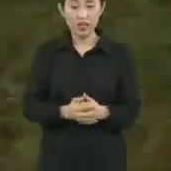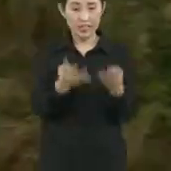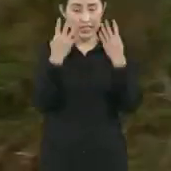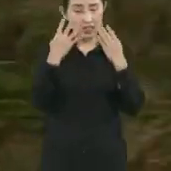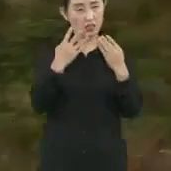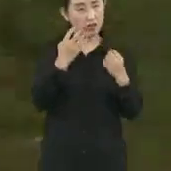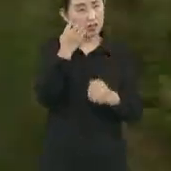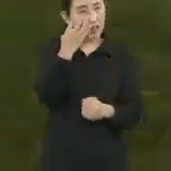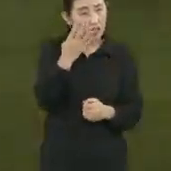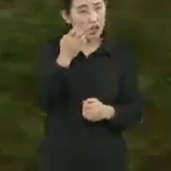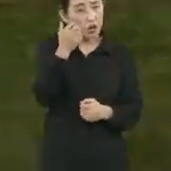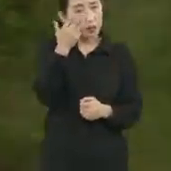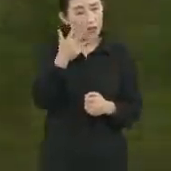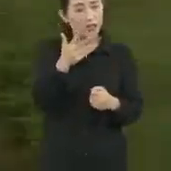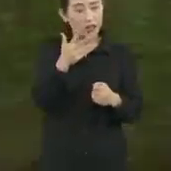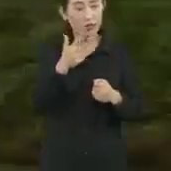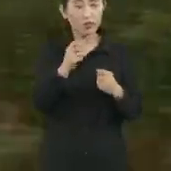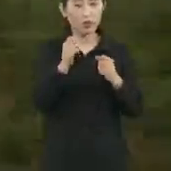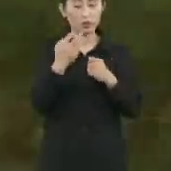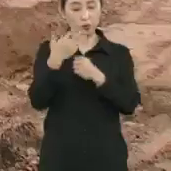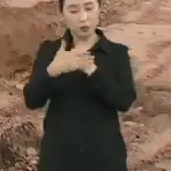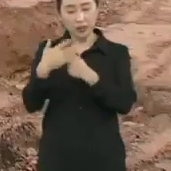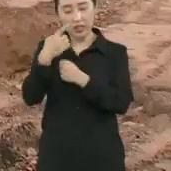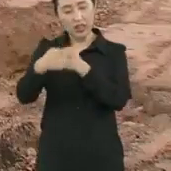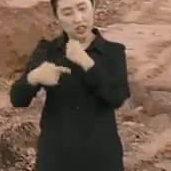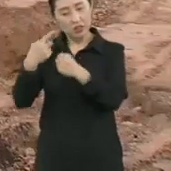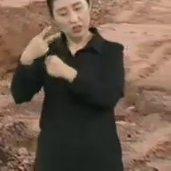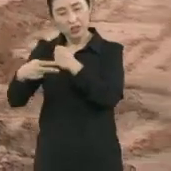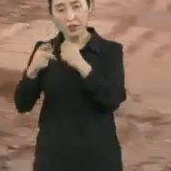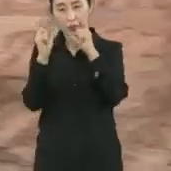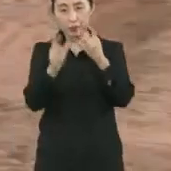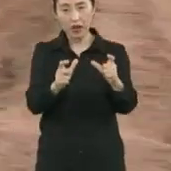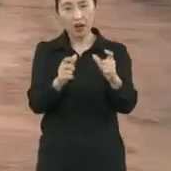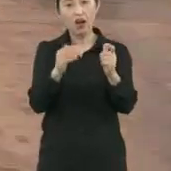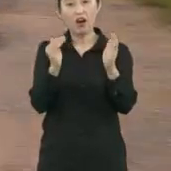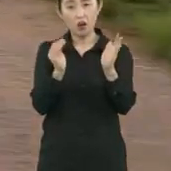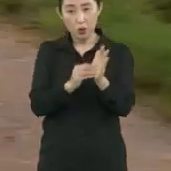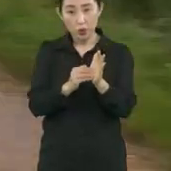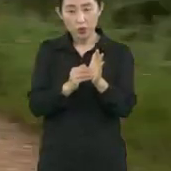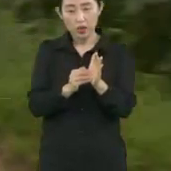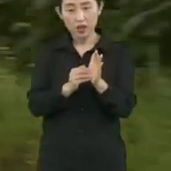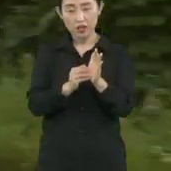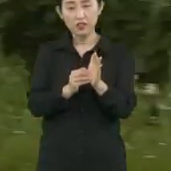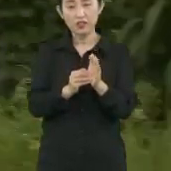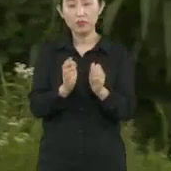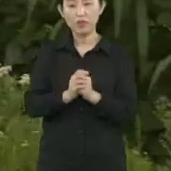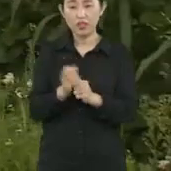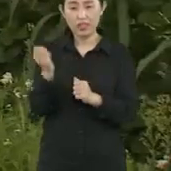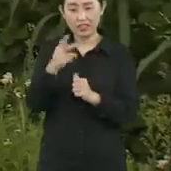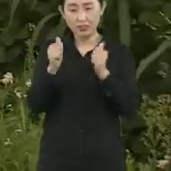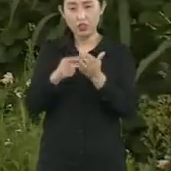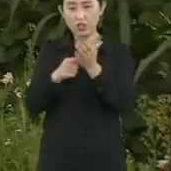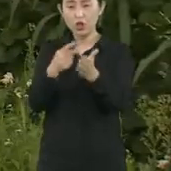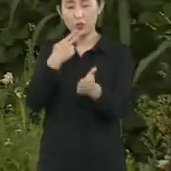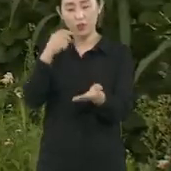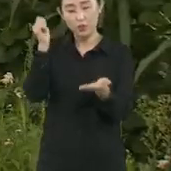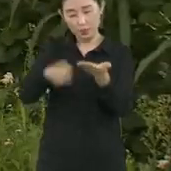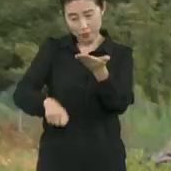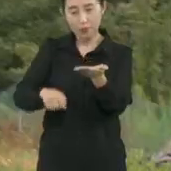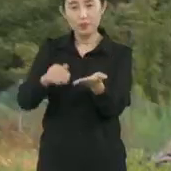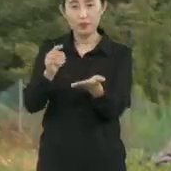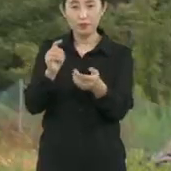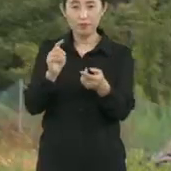징역 4에서 8개월에 집행유예 1, 2년형을 선고받고 상고하지 않아서 일찌감치 징역형이 확정됐습니다.